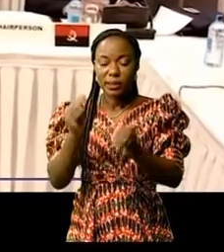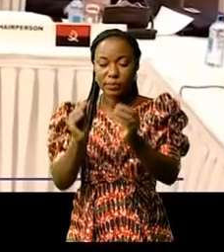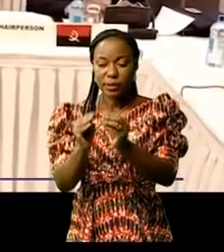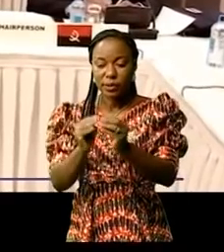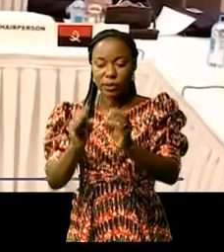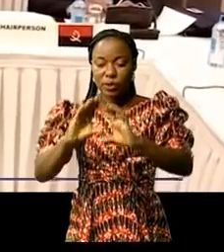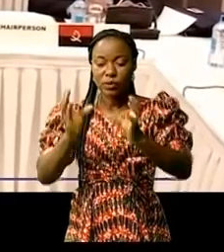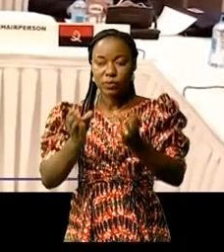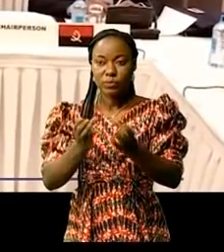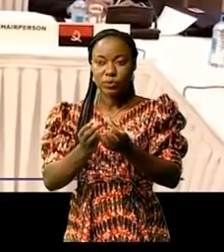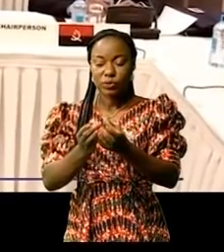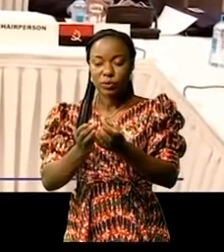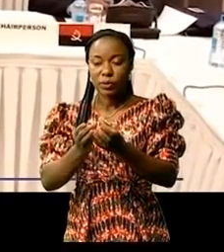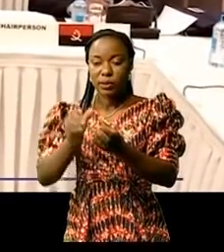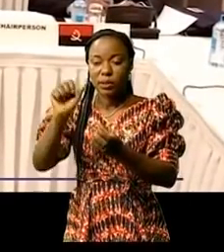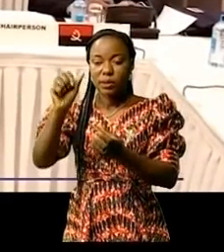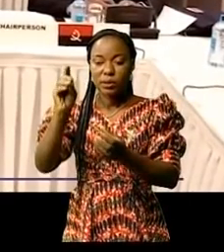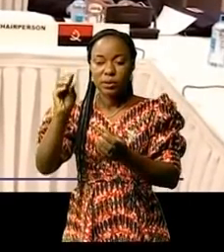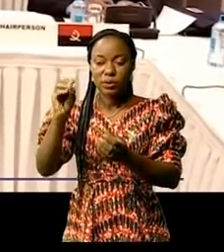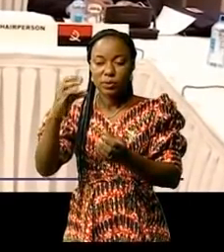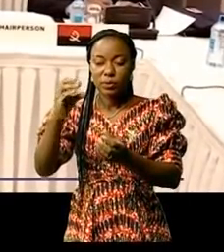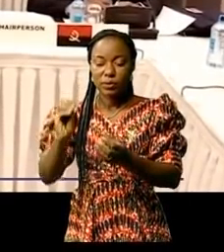vos missions c